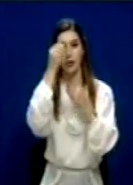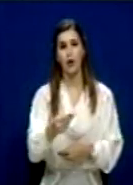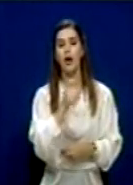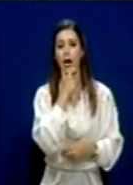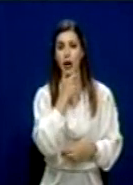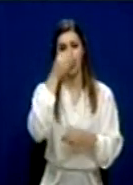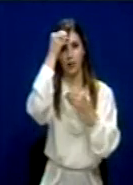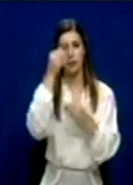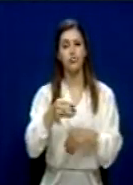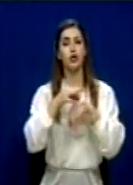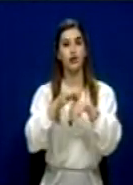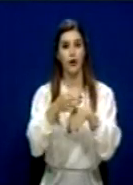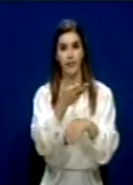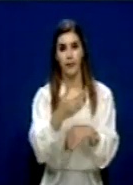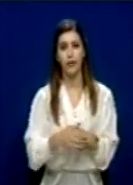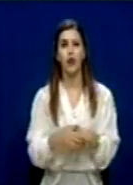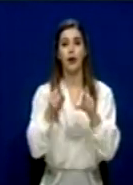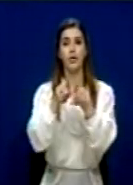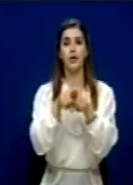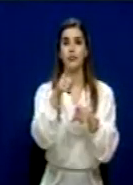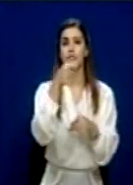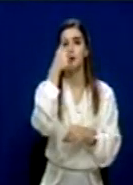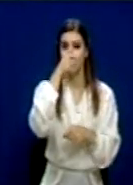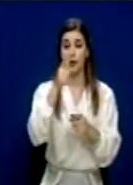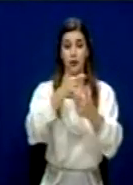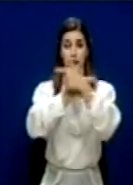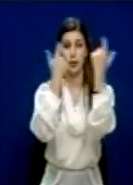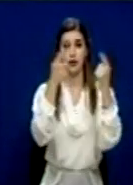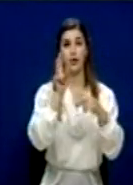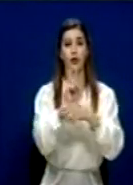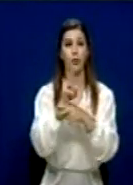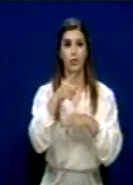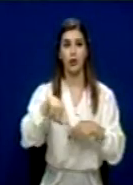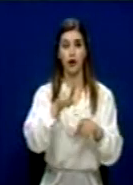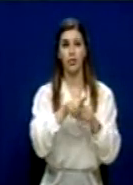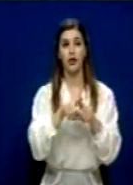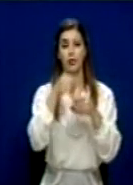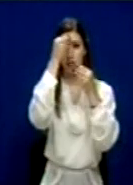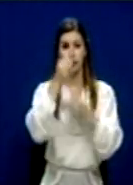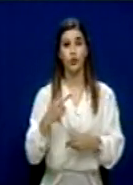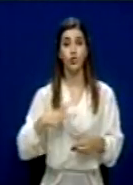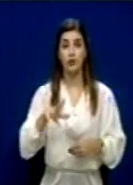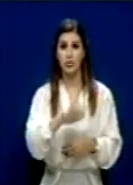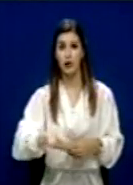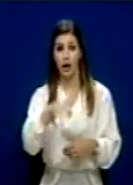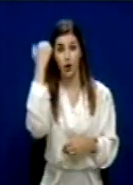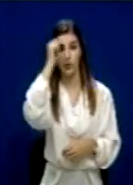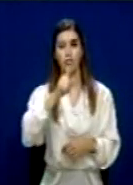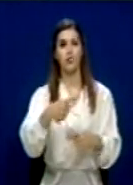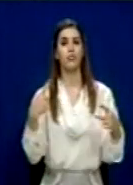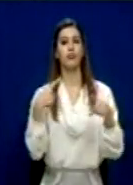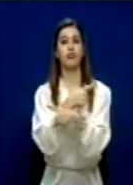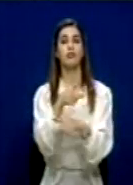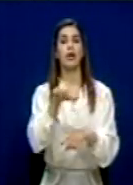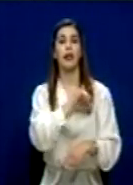për hatër të shefit juj. Mi po ta keni parasysh që në këta nuk keni të e bo për hatër të qytetarëve Kosovës dhe jeni në kundërshtim me